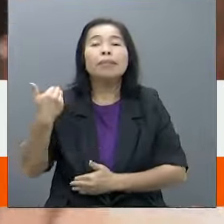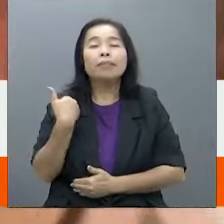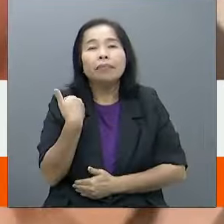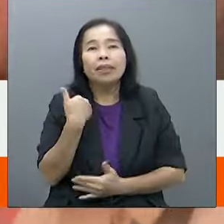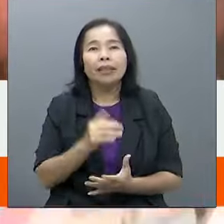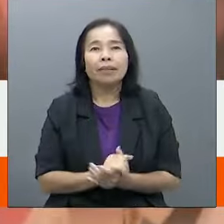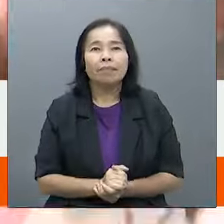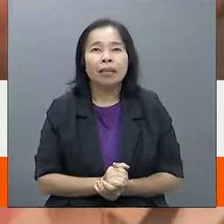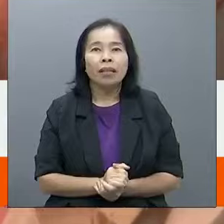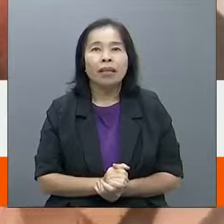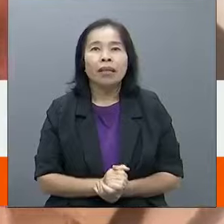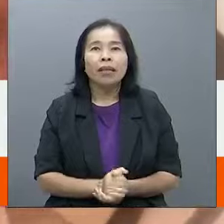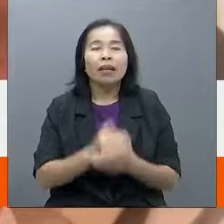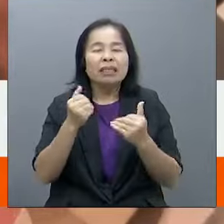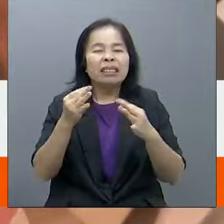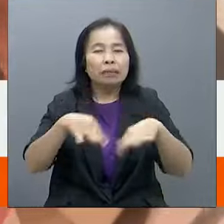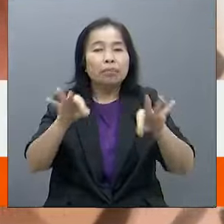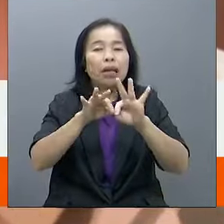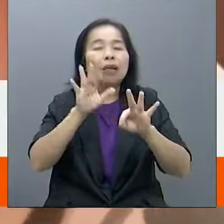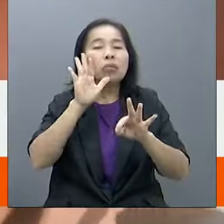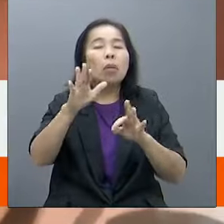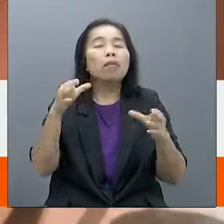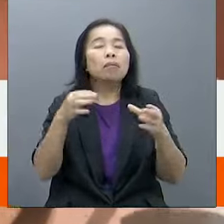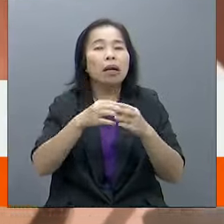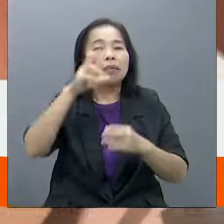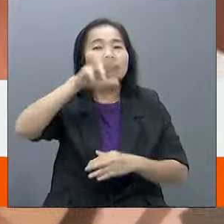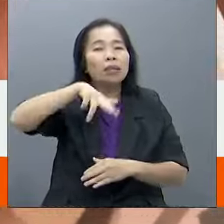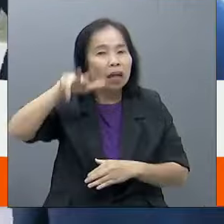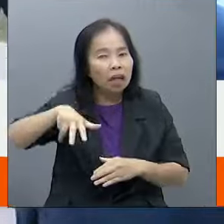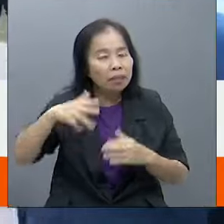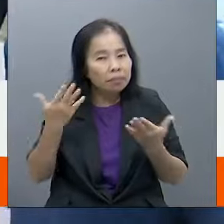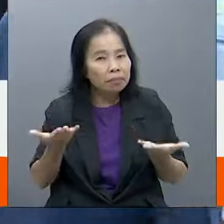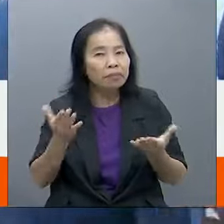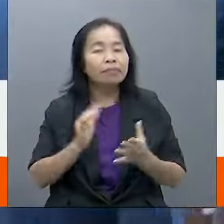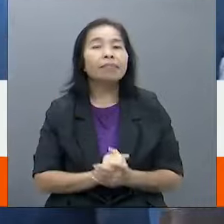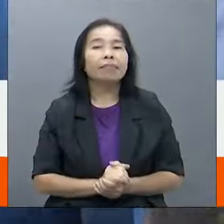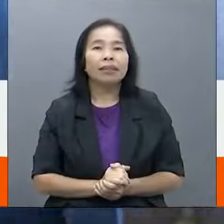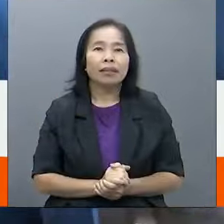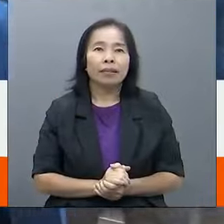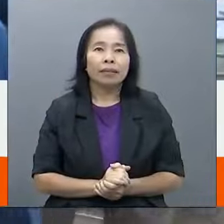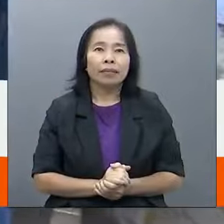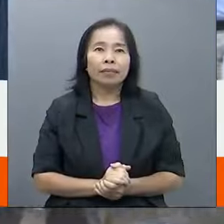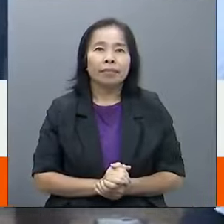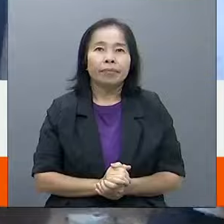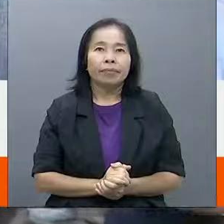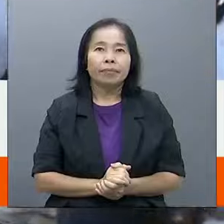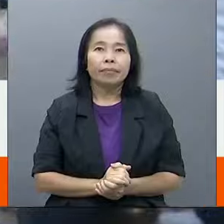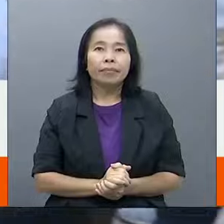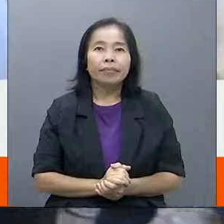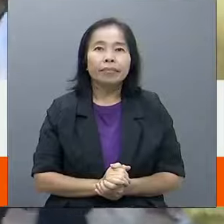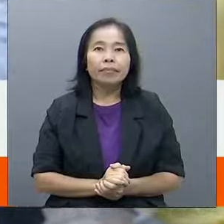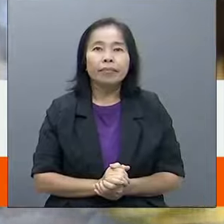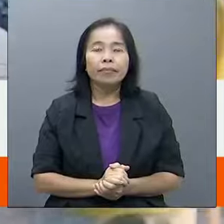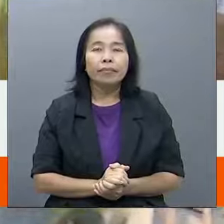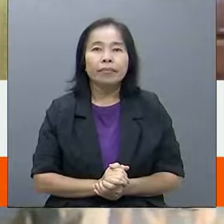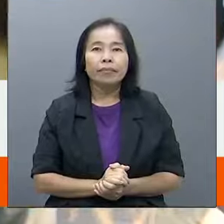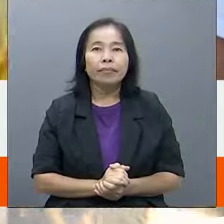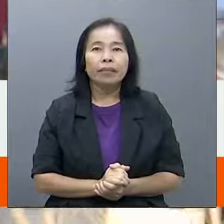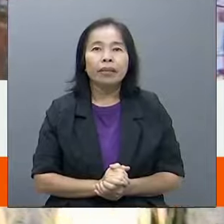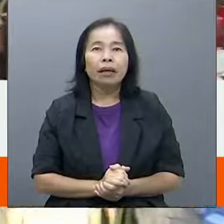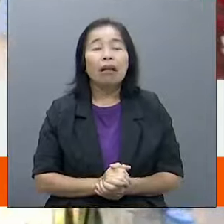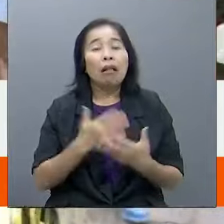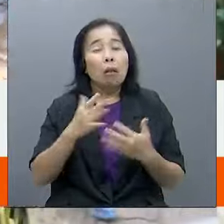ที่เป็นนะครับพื้นที่สำคัญของพรรคเพื่อไทยหรือว่าพรรคไทยรักไทยเดิมนะครับ แล้วพอเห็นแบบนี้แล้วเร